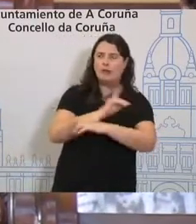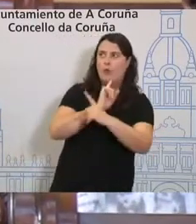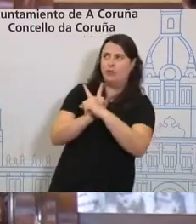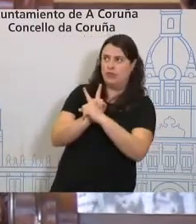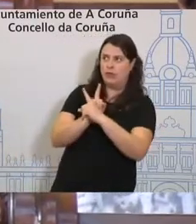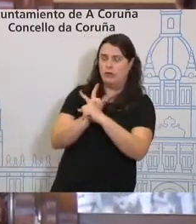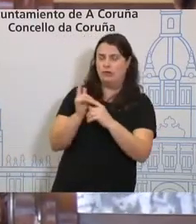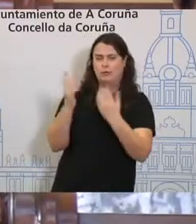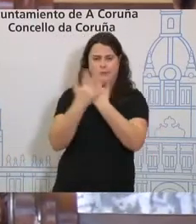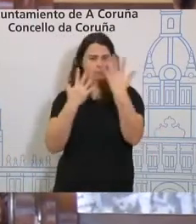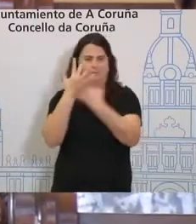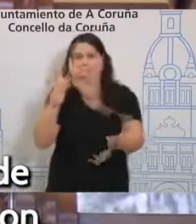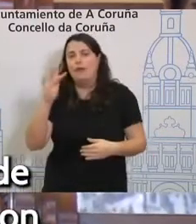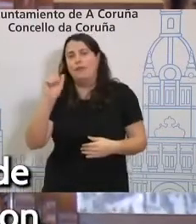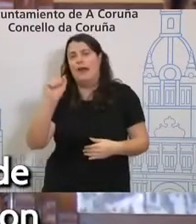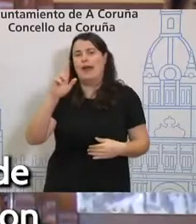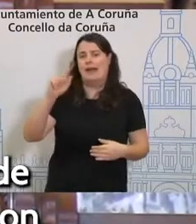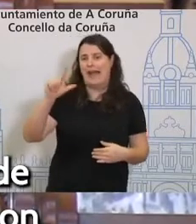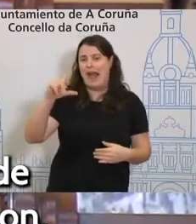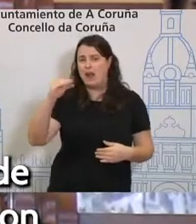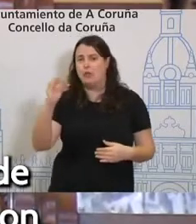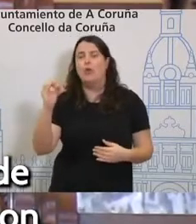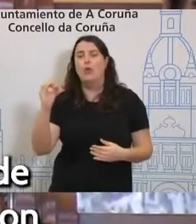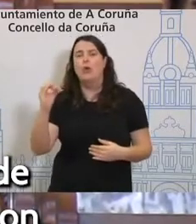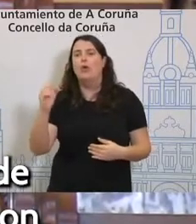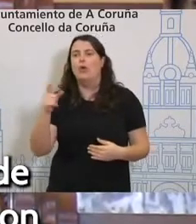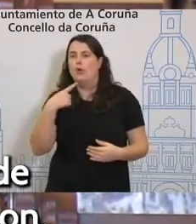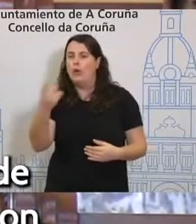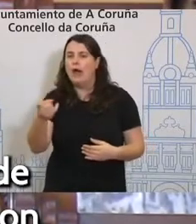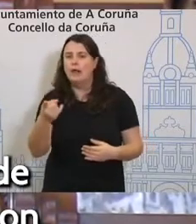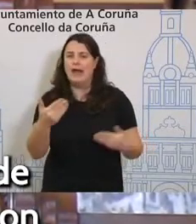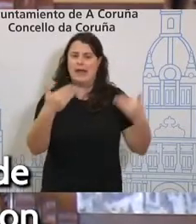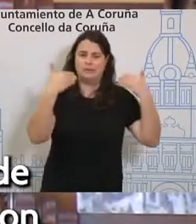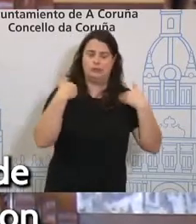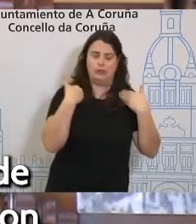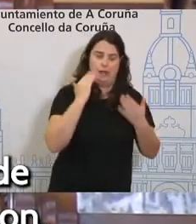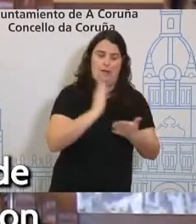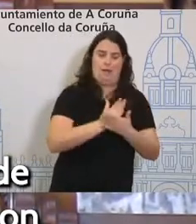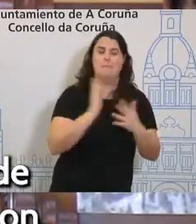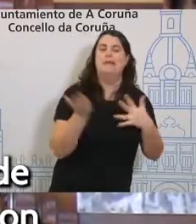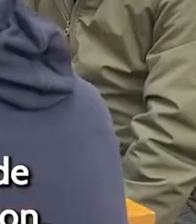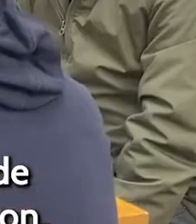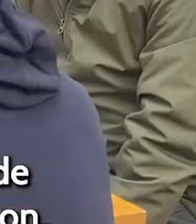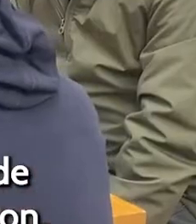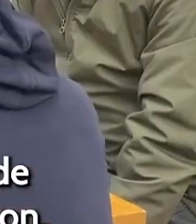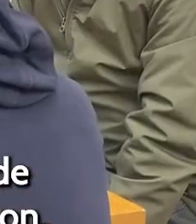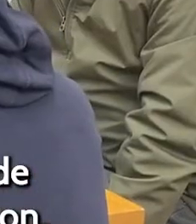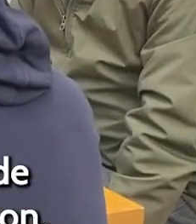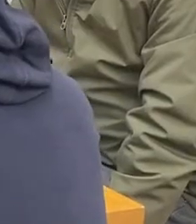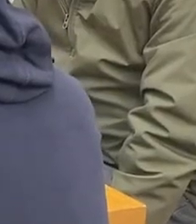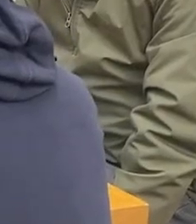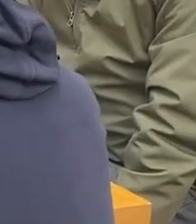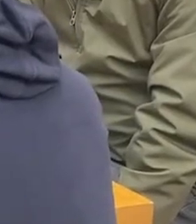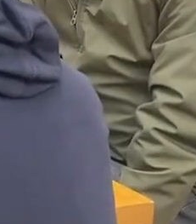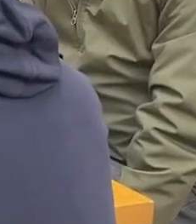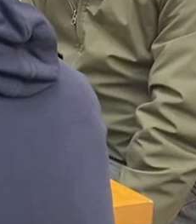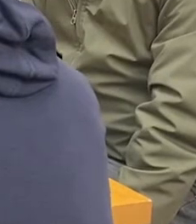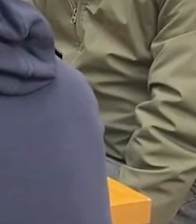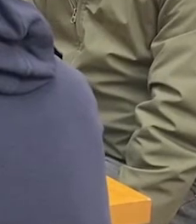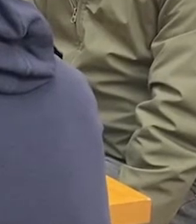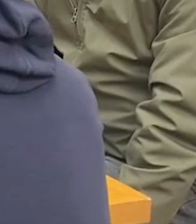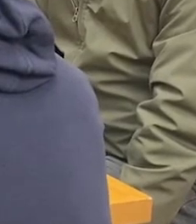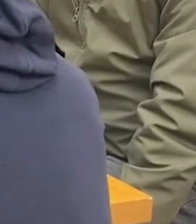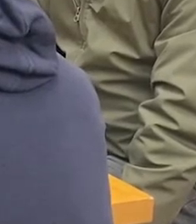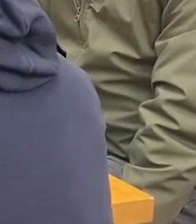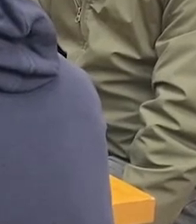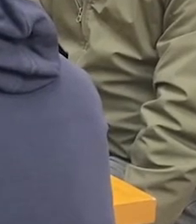Creo que aí hai tamén un problema de credibilidade. Un non pode responsabilizarse da metade do que fai o goberno e da outra metade non. E tamén eles